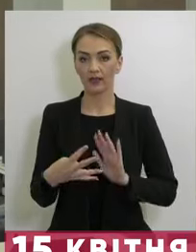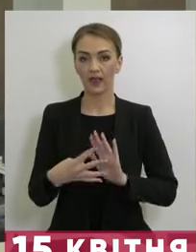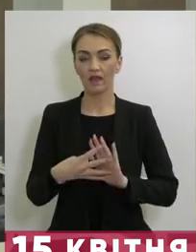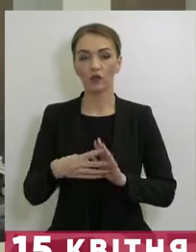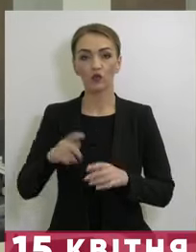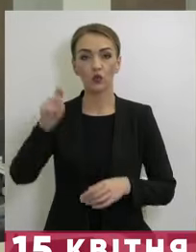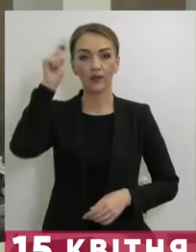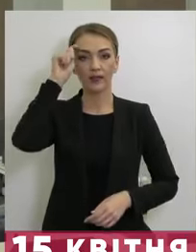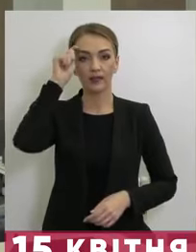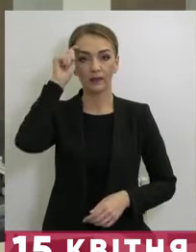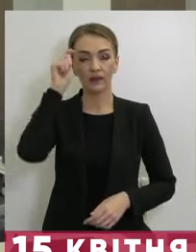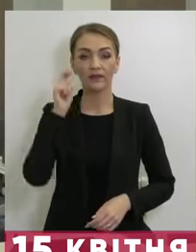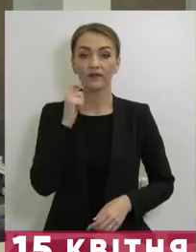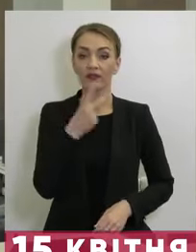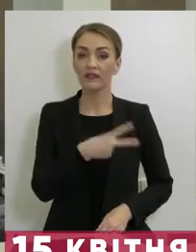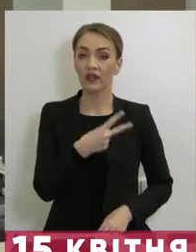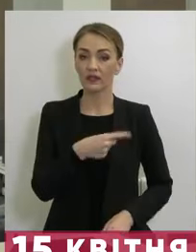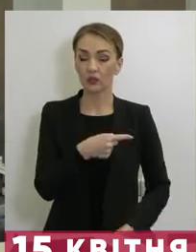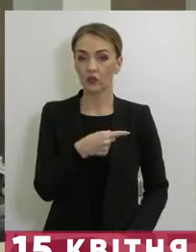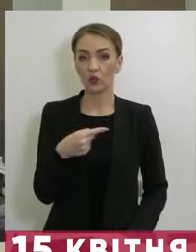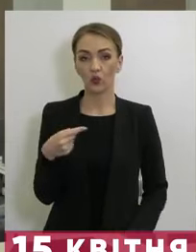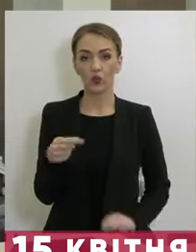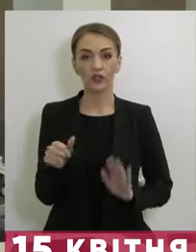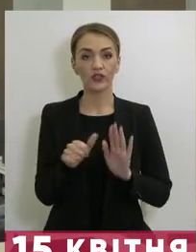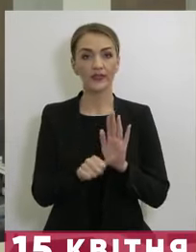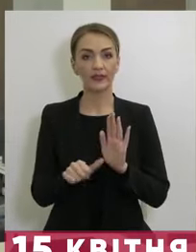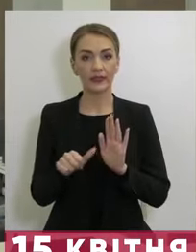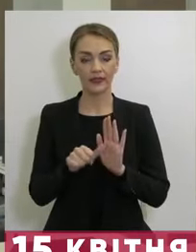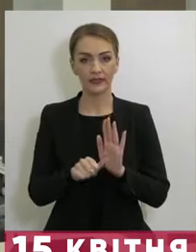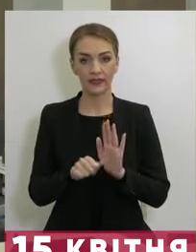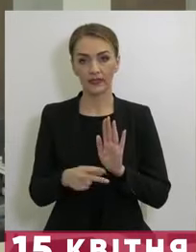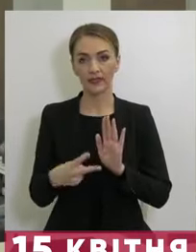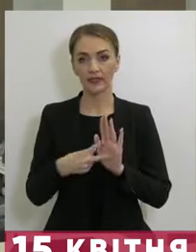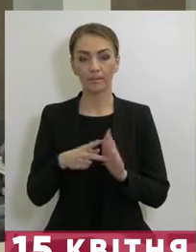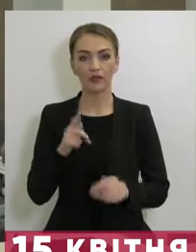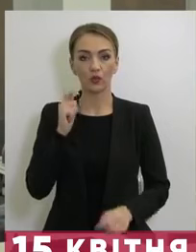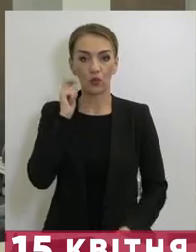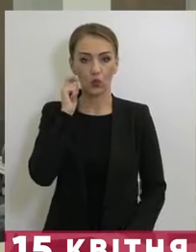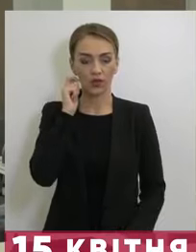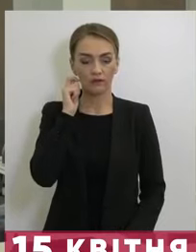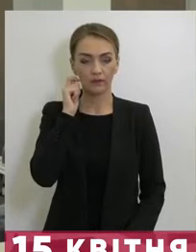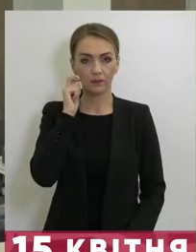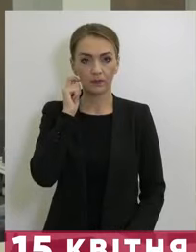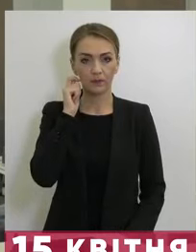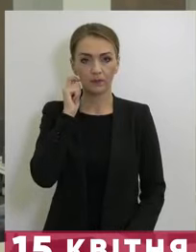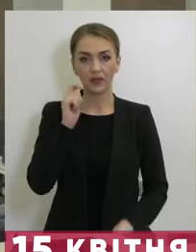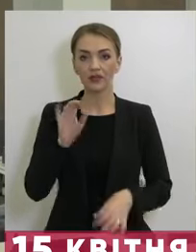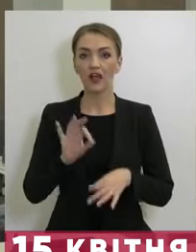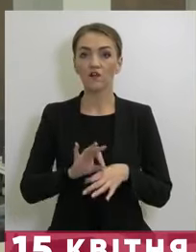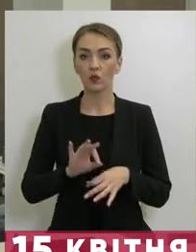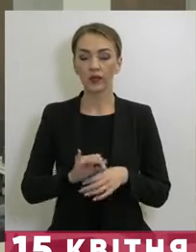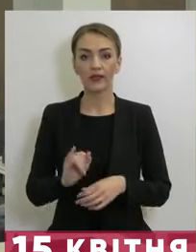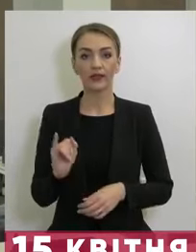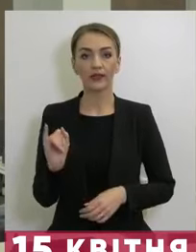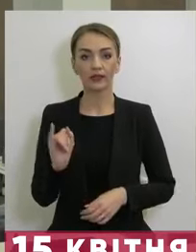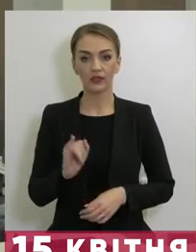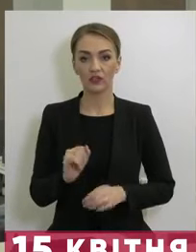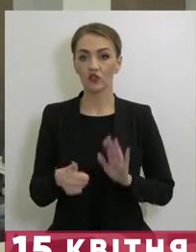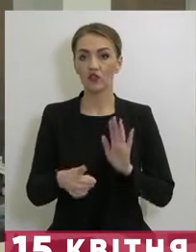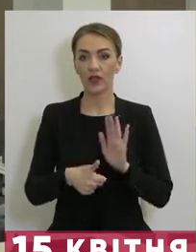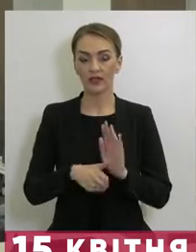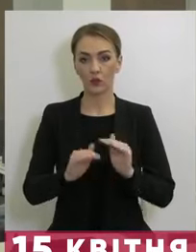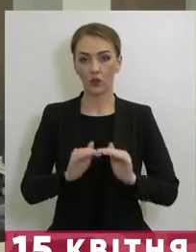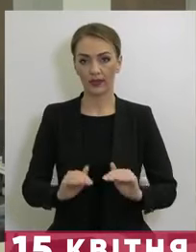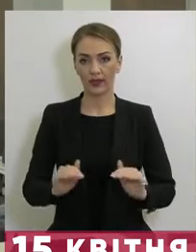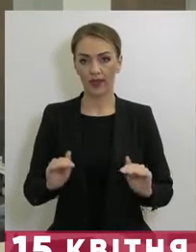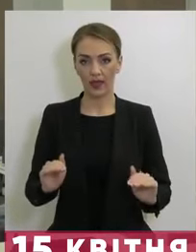29 чоловіків від 20 до 67 років. Захворіли і 6